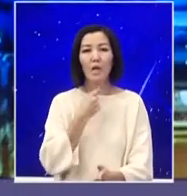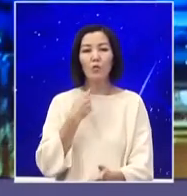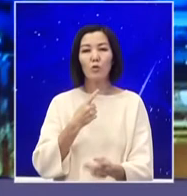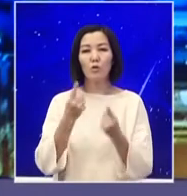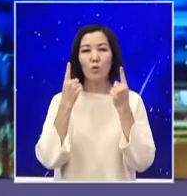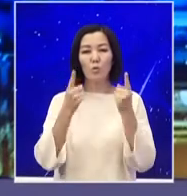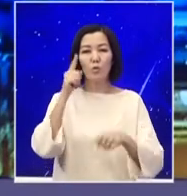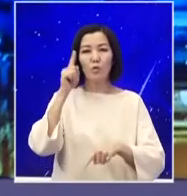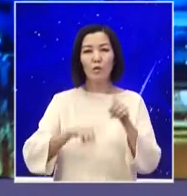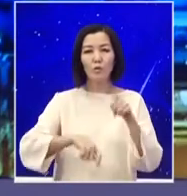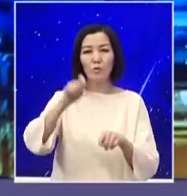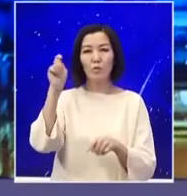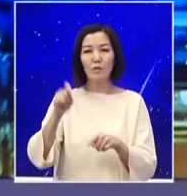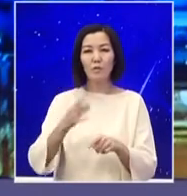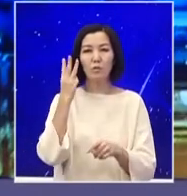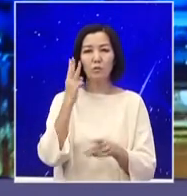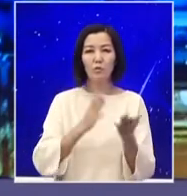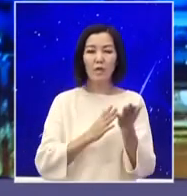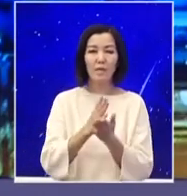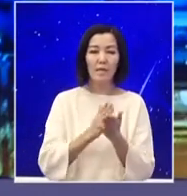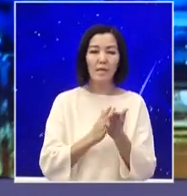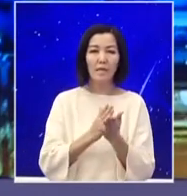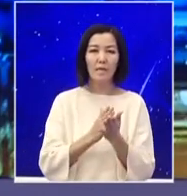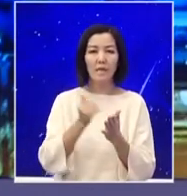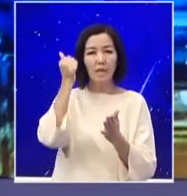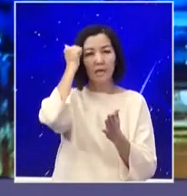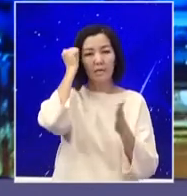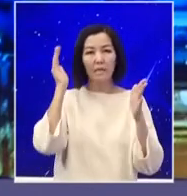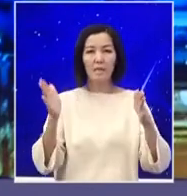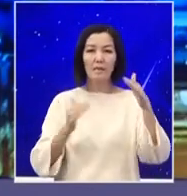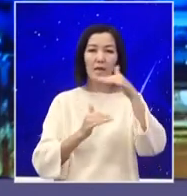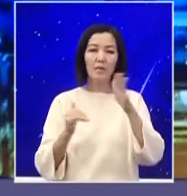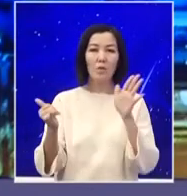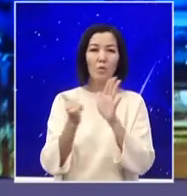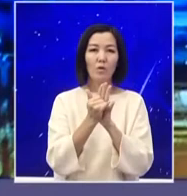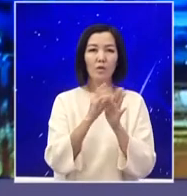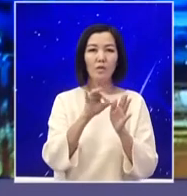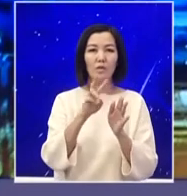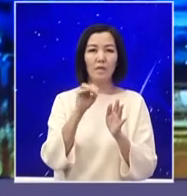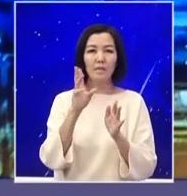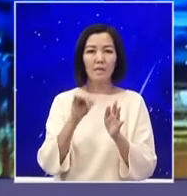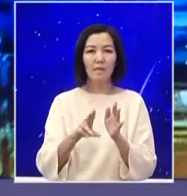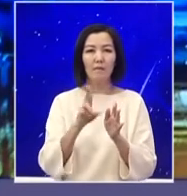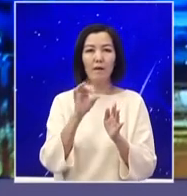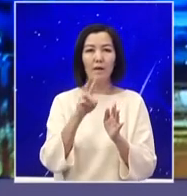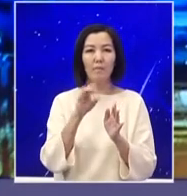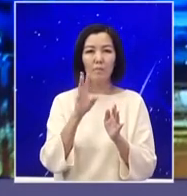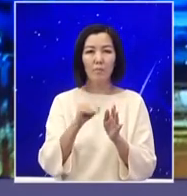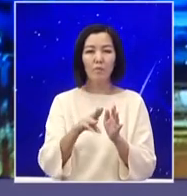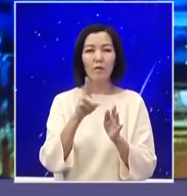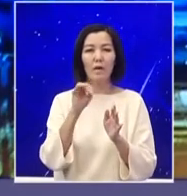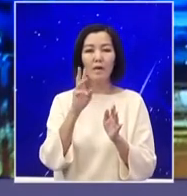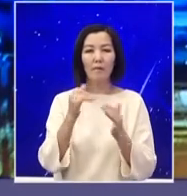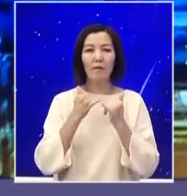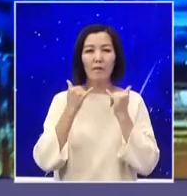Талдықорғанда Ұлы Отан соғысының үш ардагеріне естелік тақта орнатылды. Максим Жансеңгіров, Жабықбай Қабимолдин, Тоқтарбай Қанапияновқа